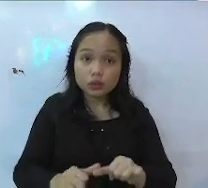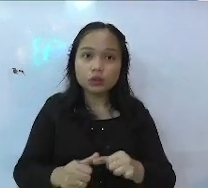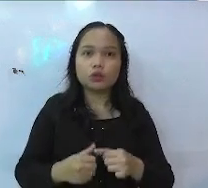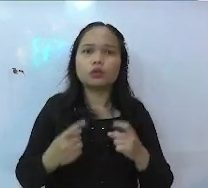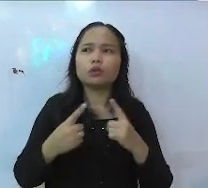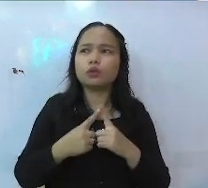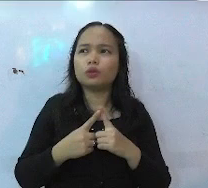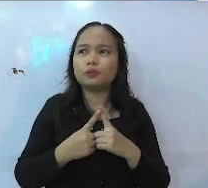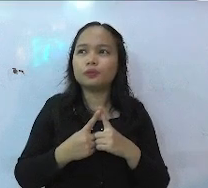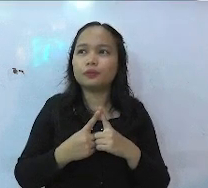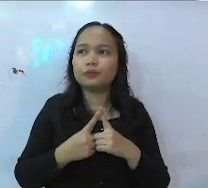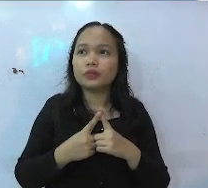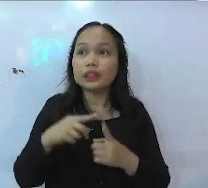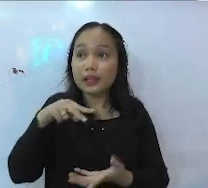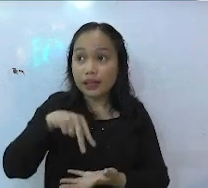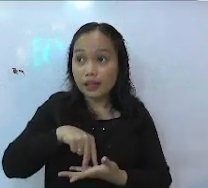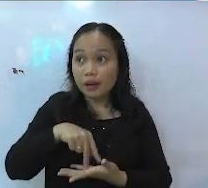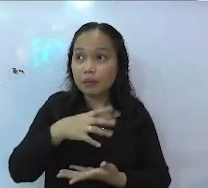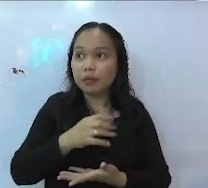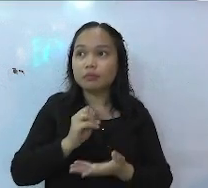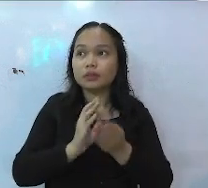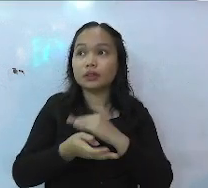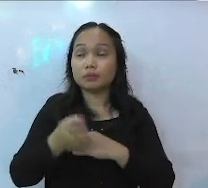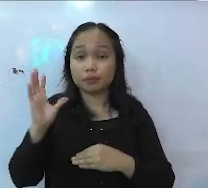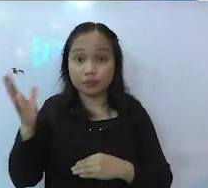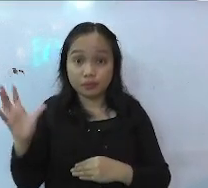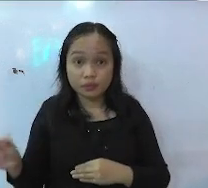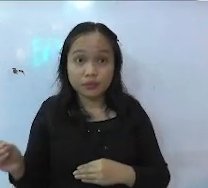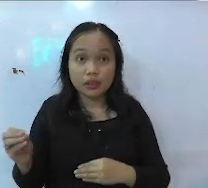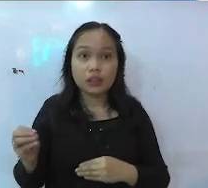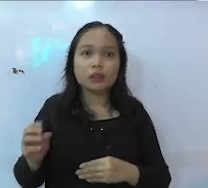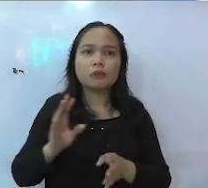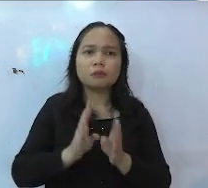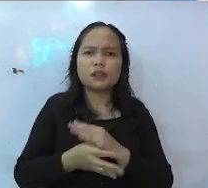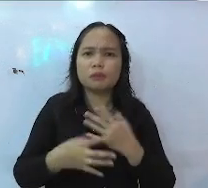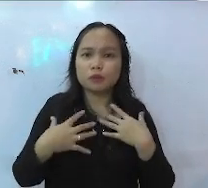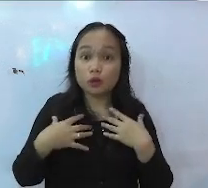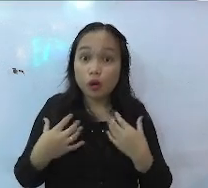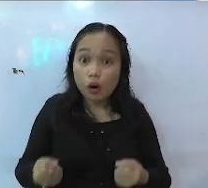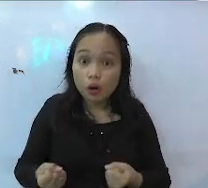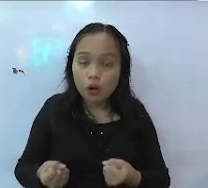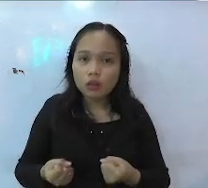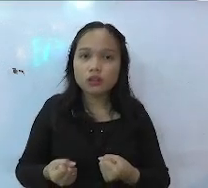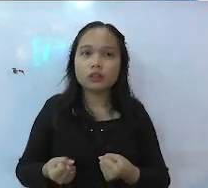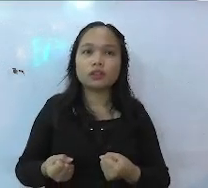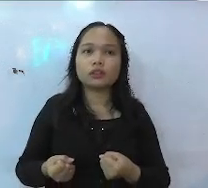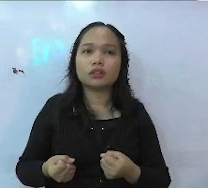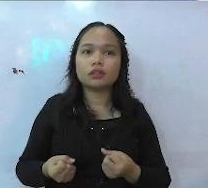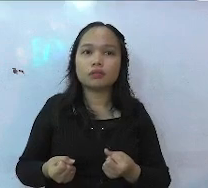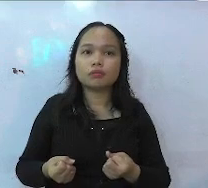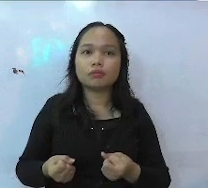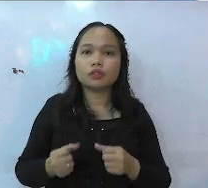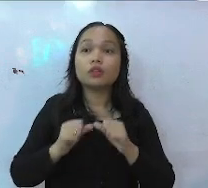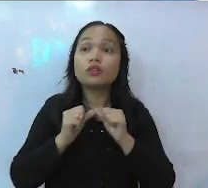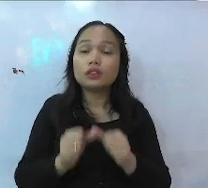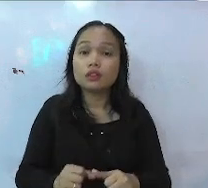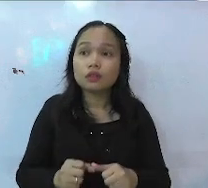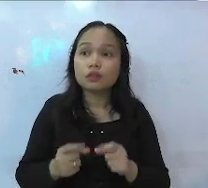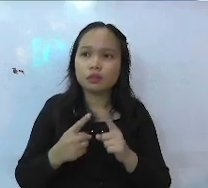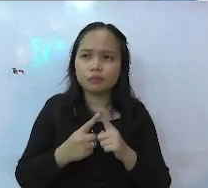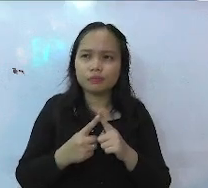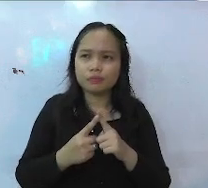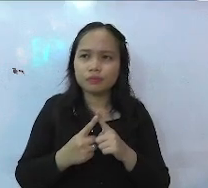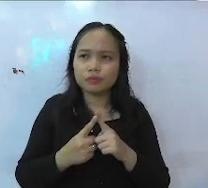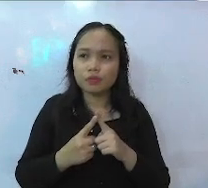maging maging mag-stand up at mag-stand out steadfastly you see steadfastly matuloy